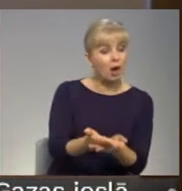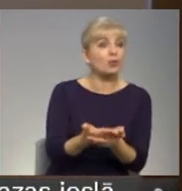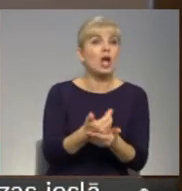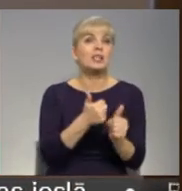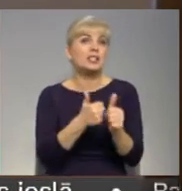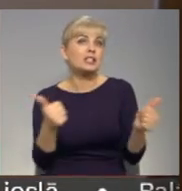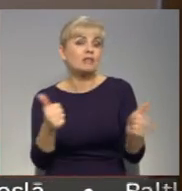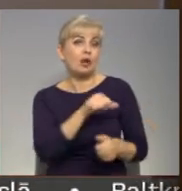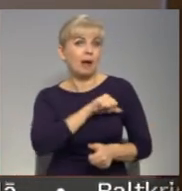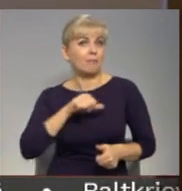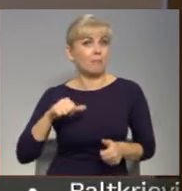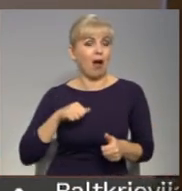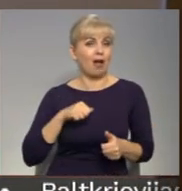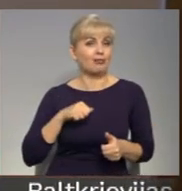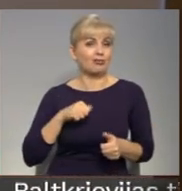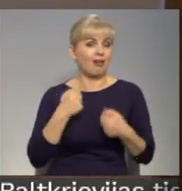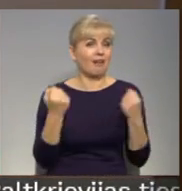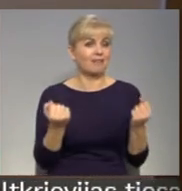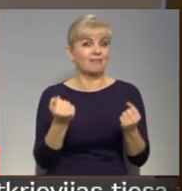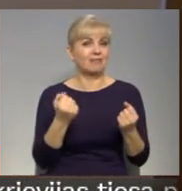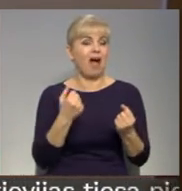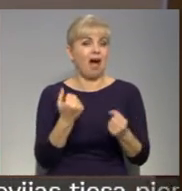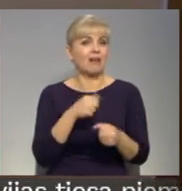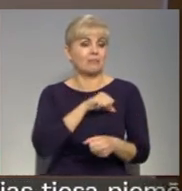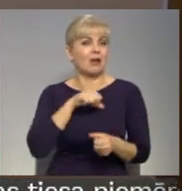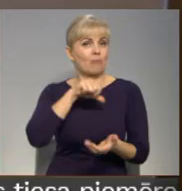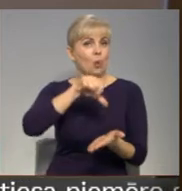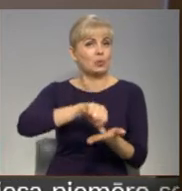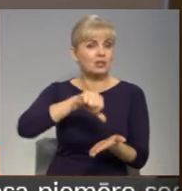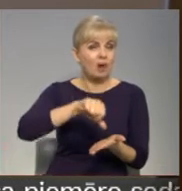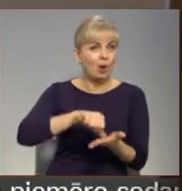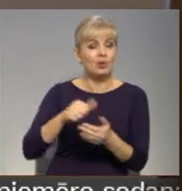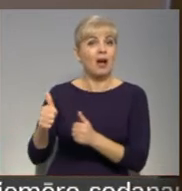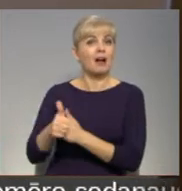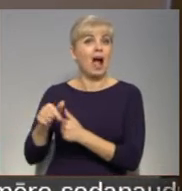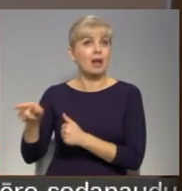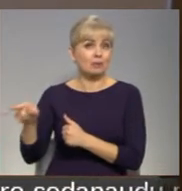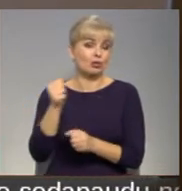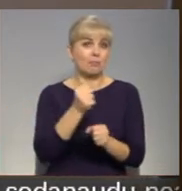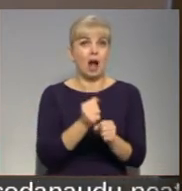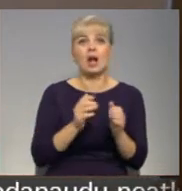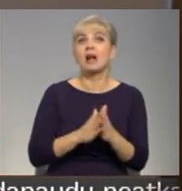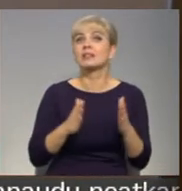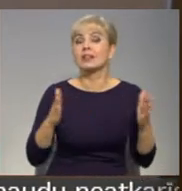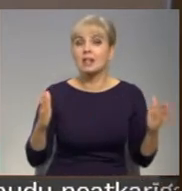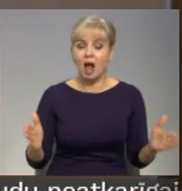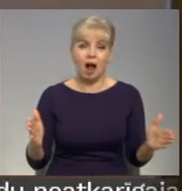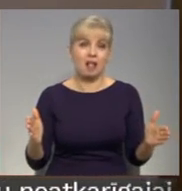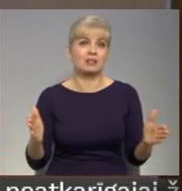ir, ka pašdarbnieki uzstājās, kāds teātrīts, tepat kaimiņi. Mums jau tas pagasts liels, kā saka,